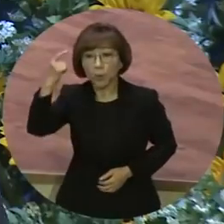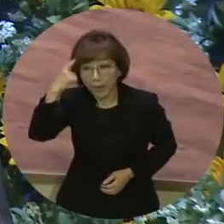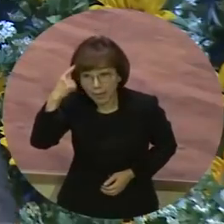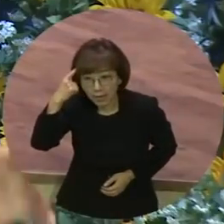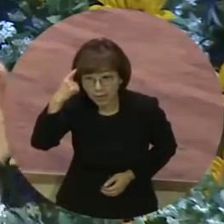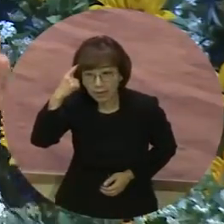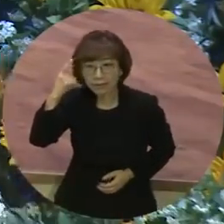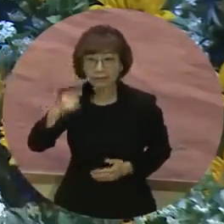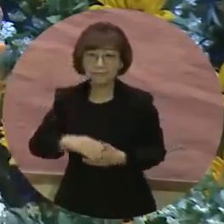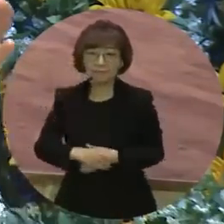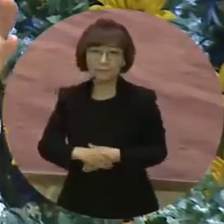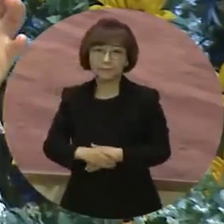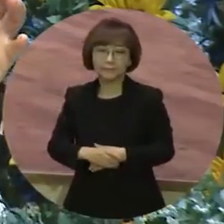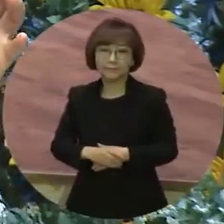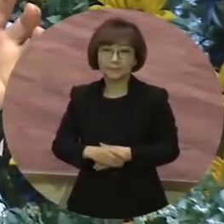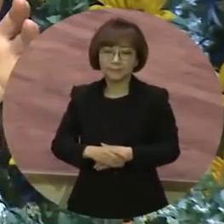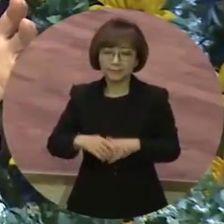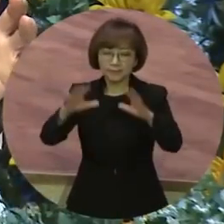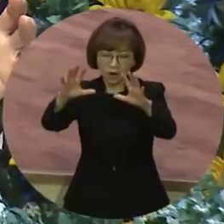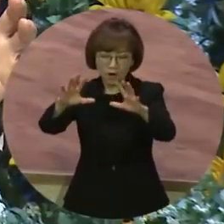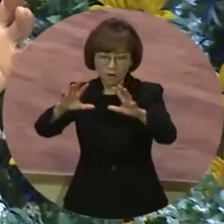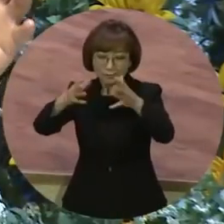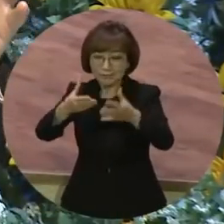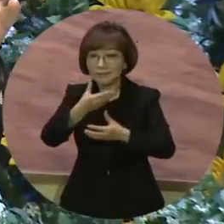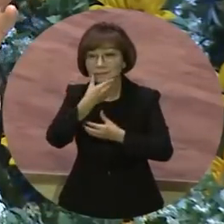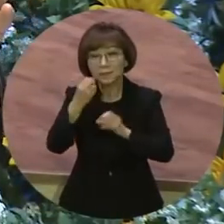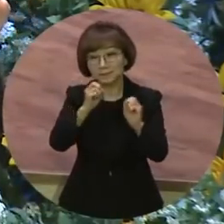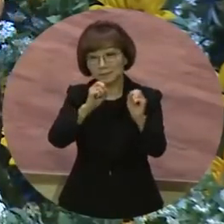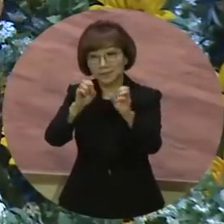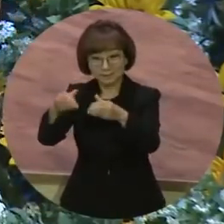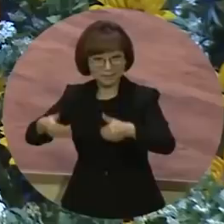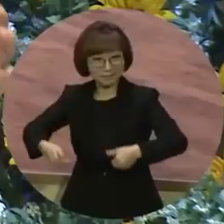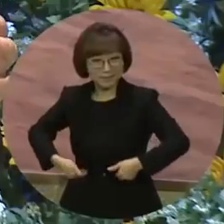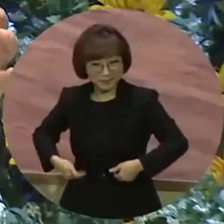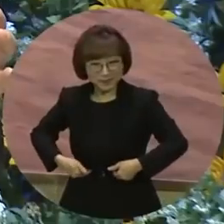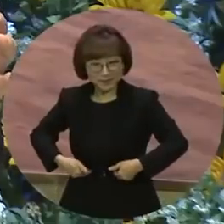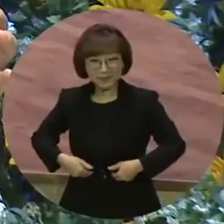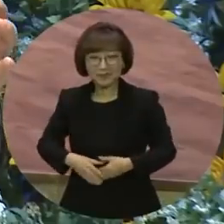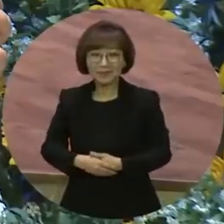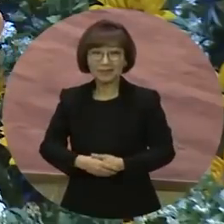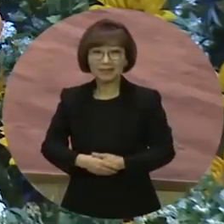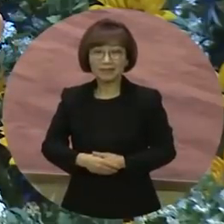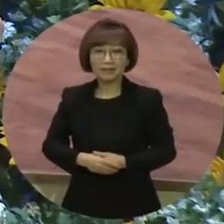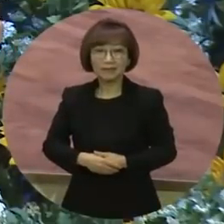중요합니다. 이게요 전 세계 복음화해야 되는데 이 교회가요